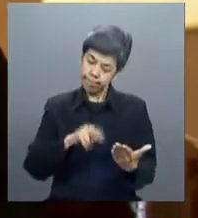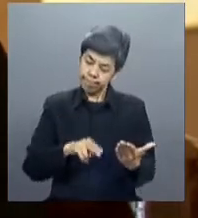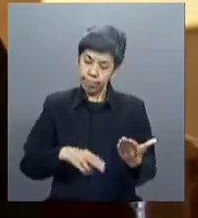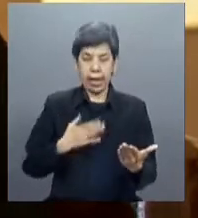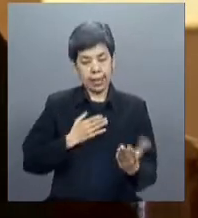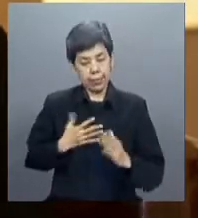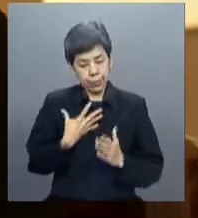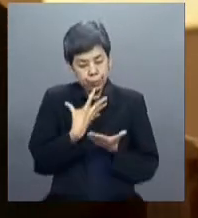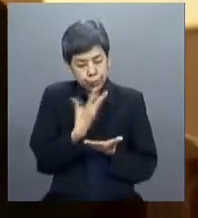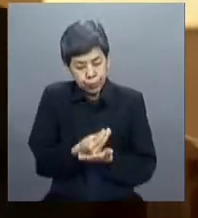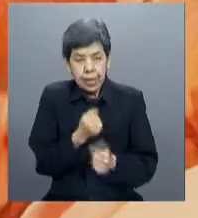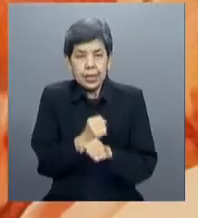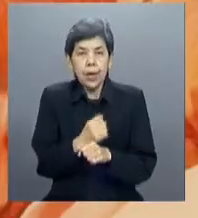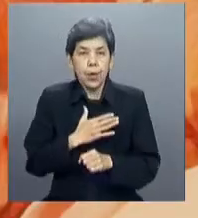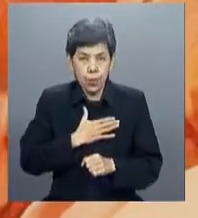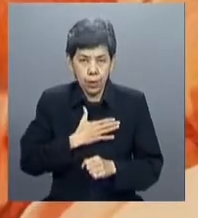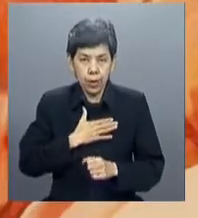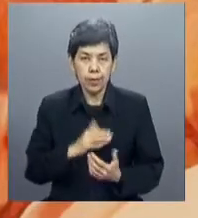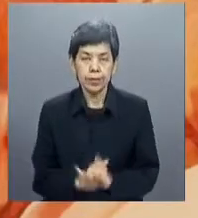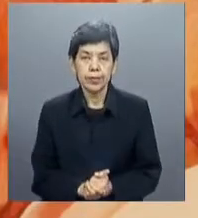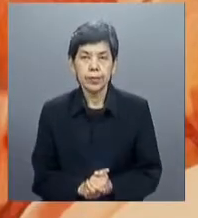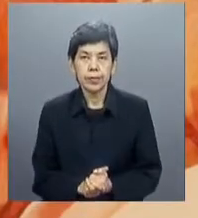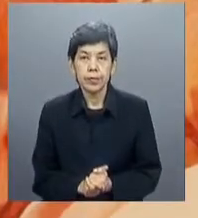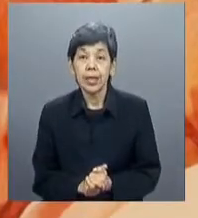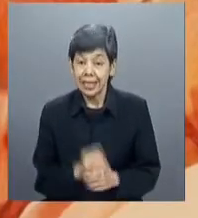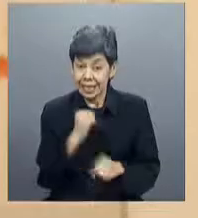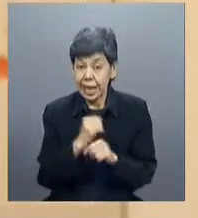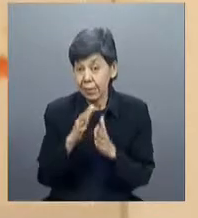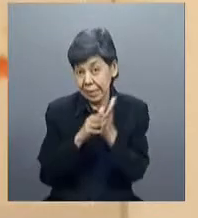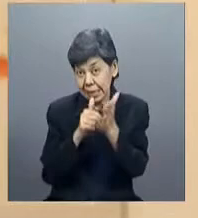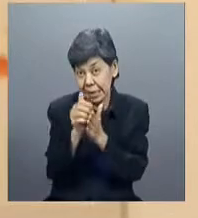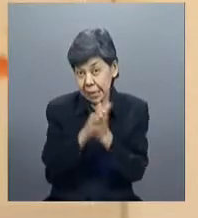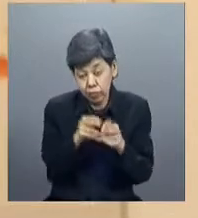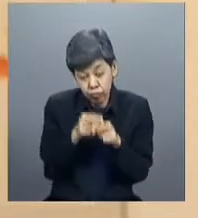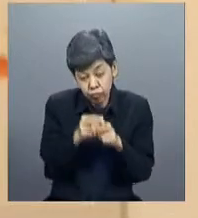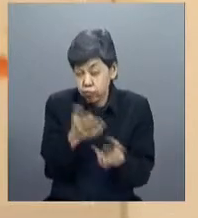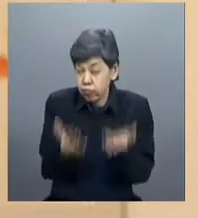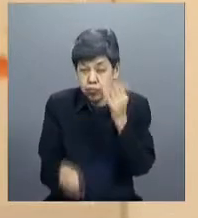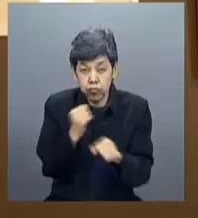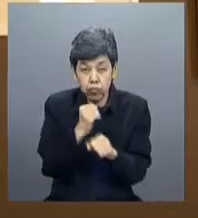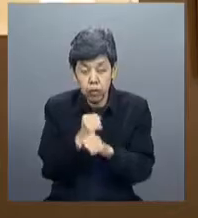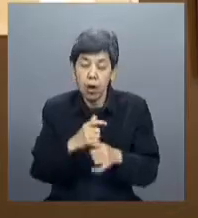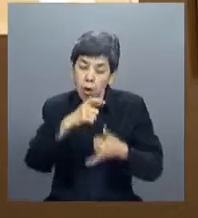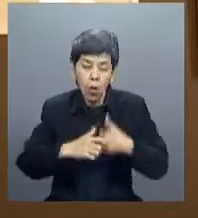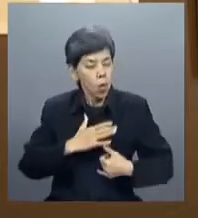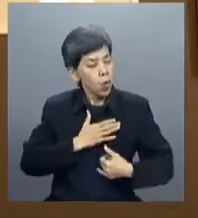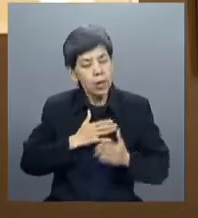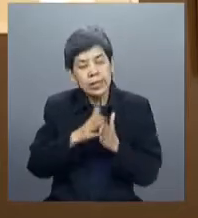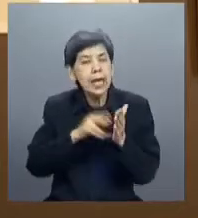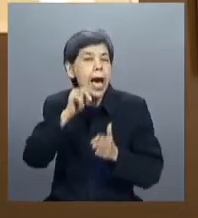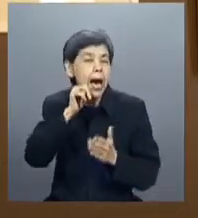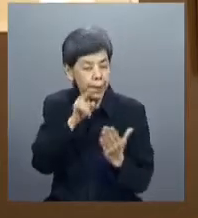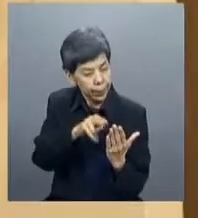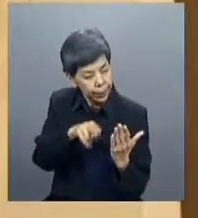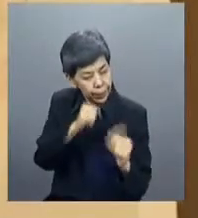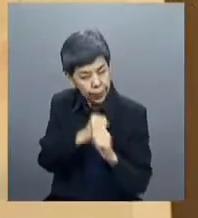การสร้างผลงาน คุณสมบัติของสีที่อิสระไร้รูปแบบทำให้ศิลปินหลงไหลการใช้สีน้ำและมุ่